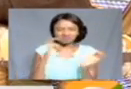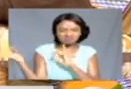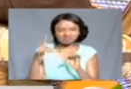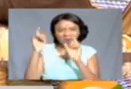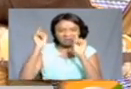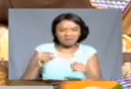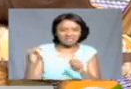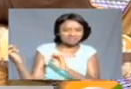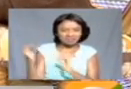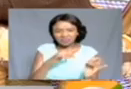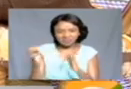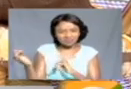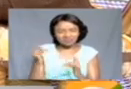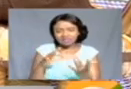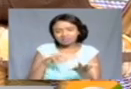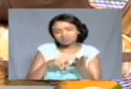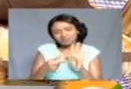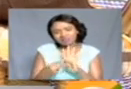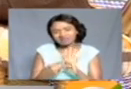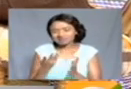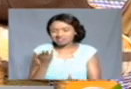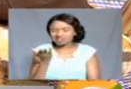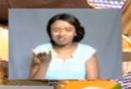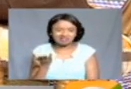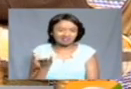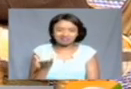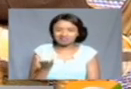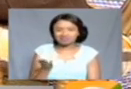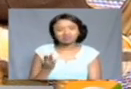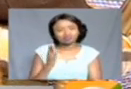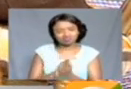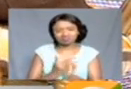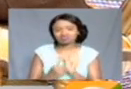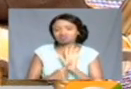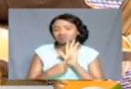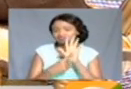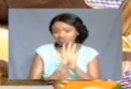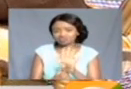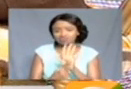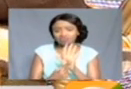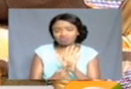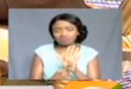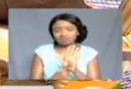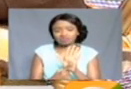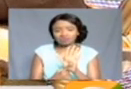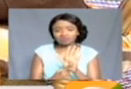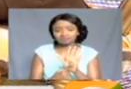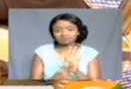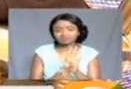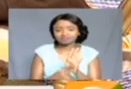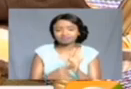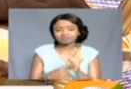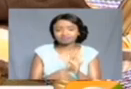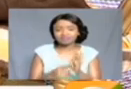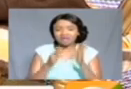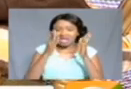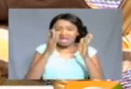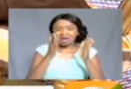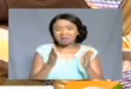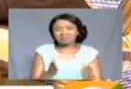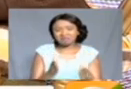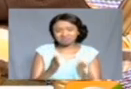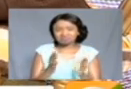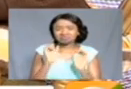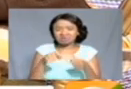mapenzi. Yeah, sasa pale huwezi kuwe sawa. Yaani inaonekana wazi kuna mahali ambapo mtu anapata kujikidhi zile hamu